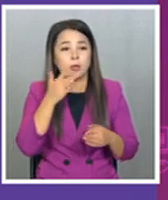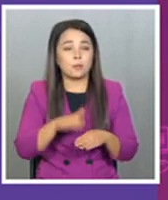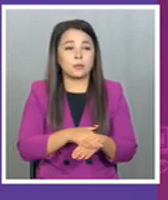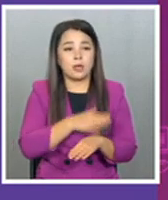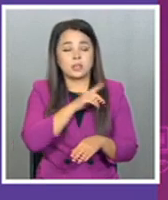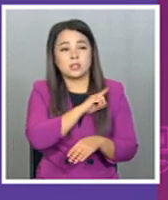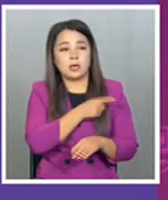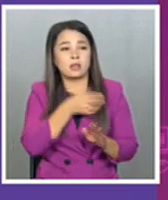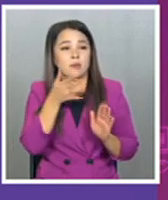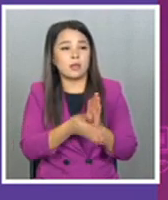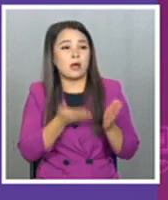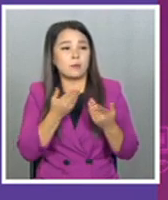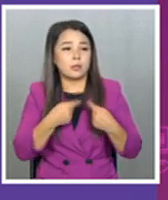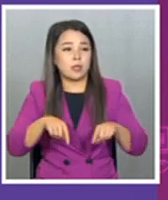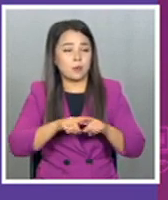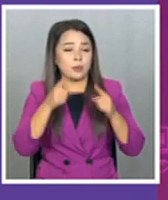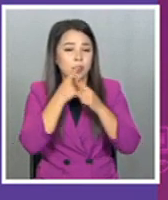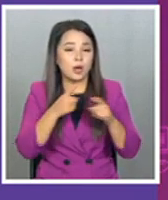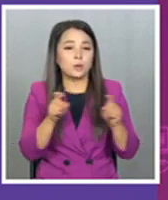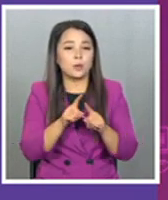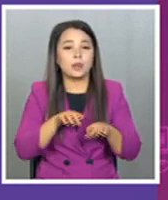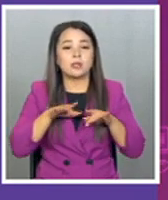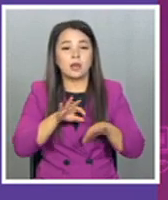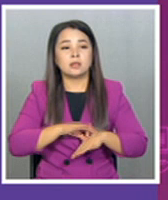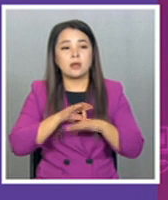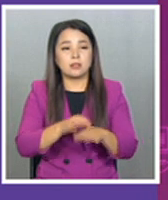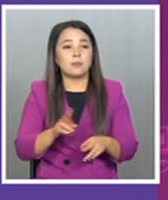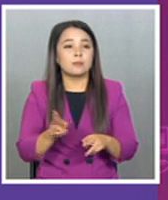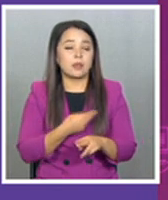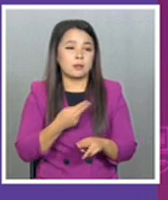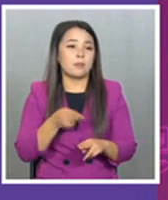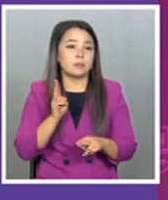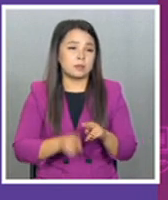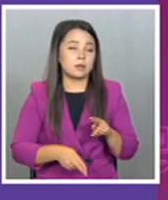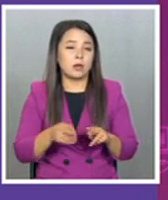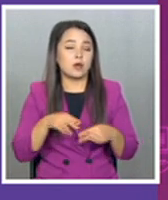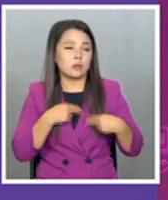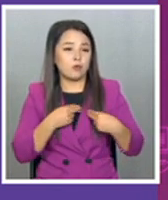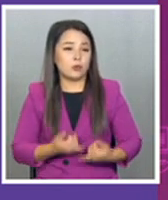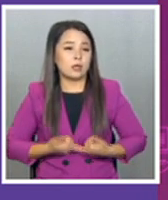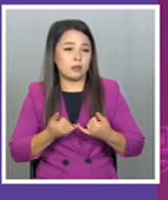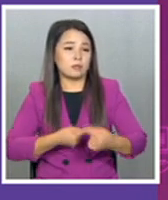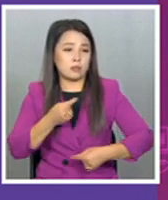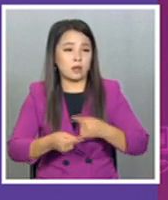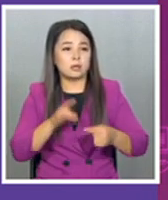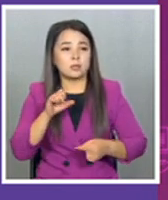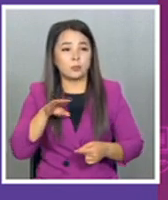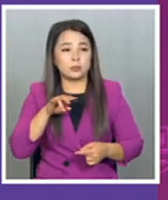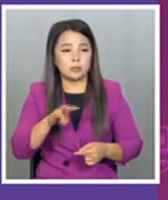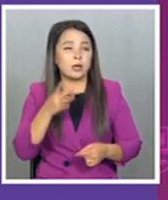сил отдает общественной и публицистической деятельности, не прерывая творчество. В Иркутске Распутин содействует